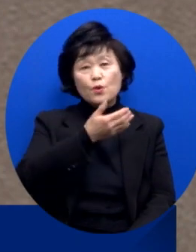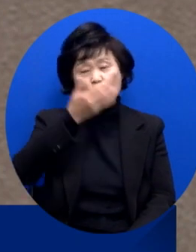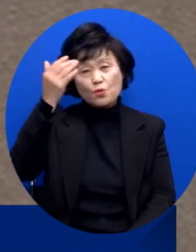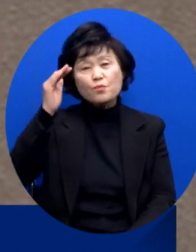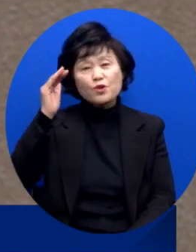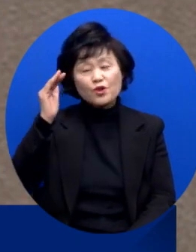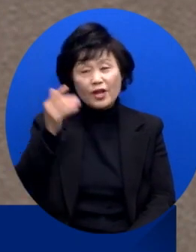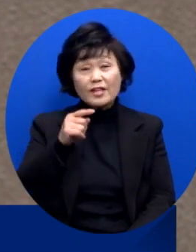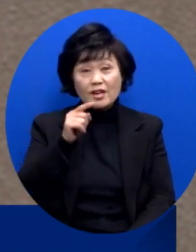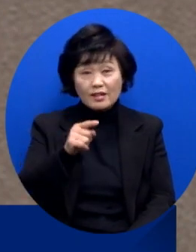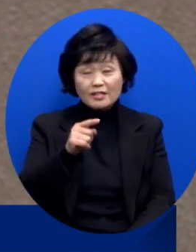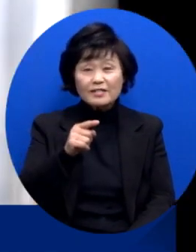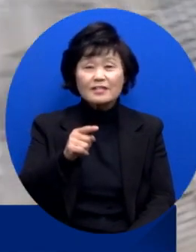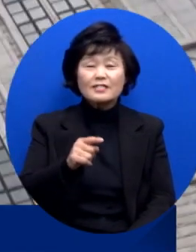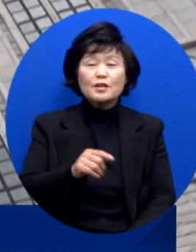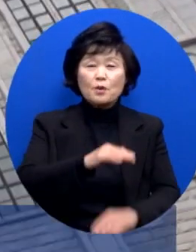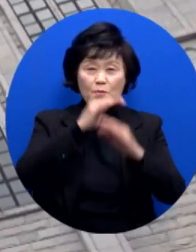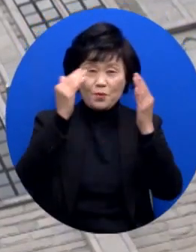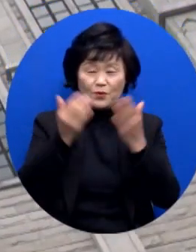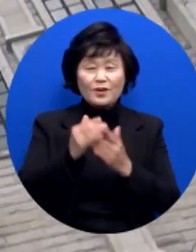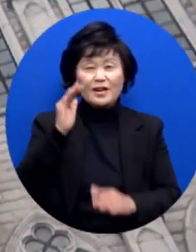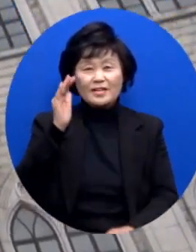기도할 수 있는 우리 모두가 되길 바랍니다.